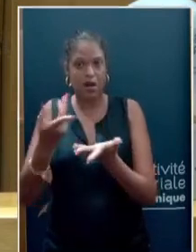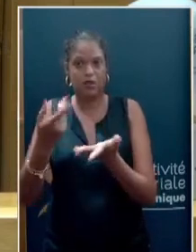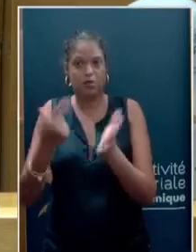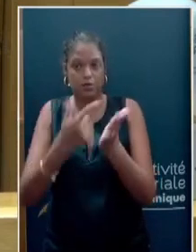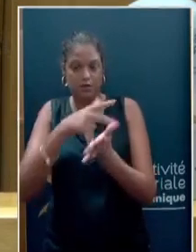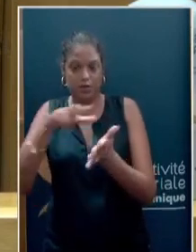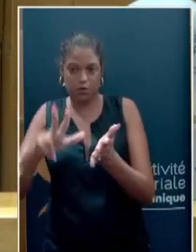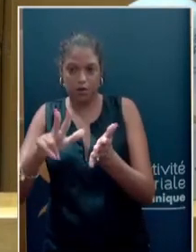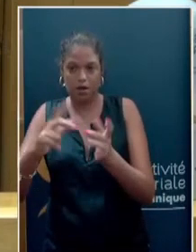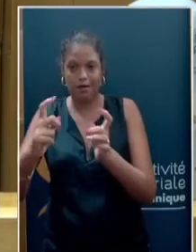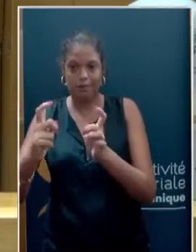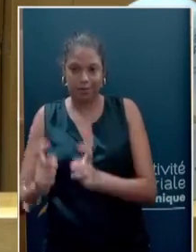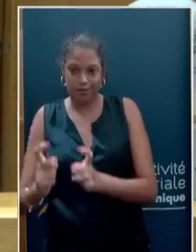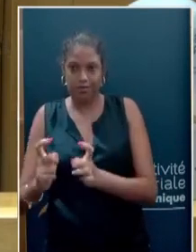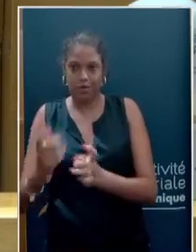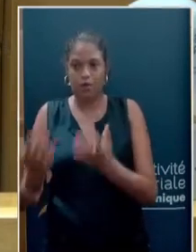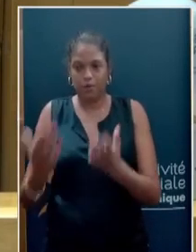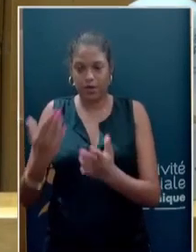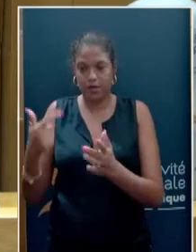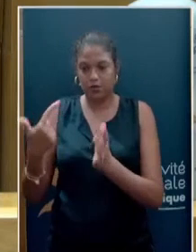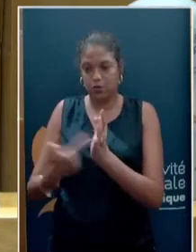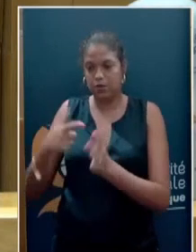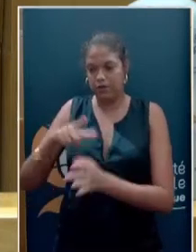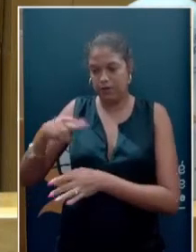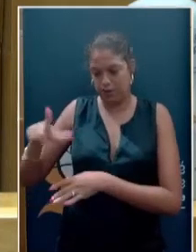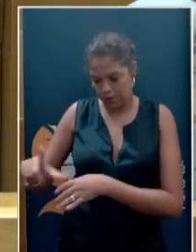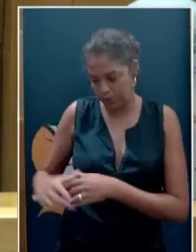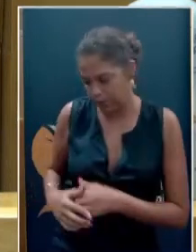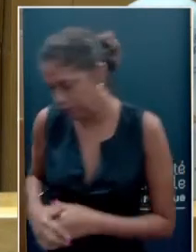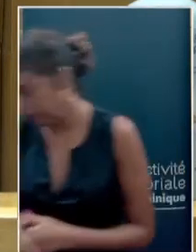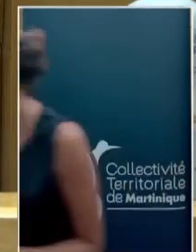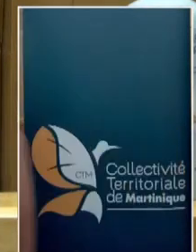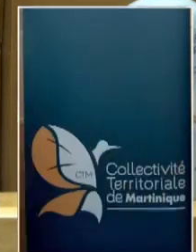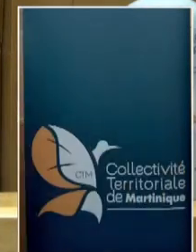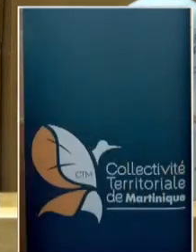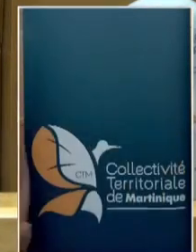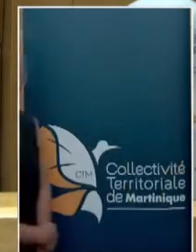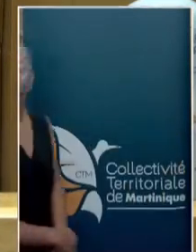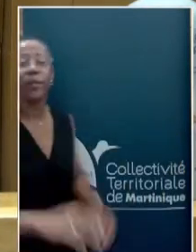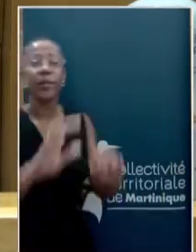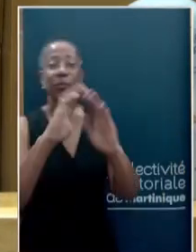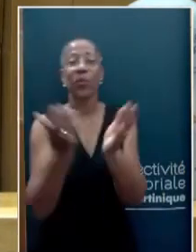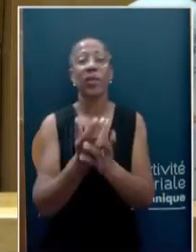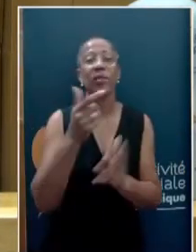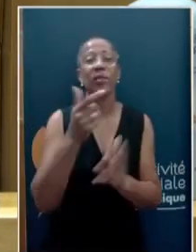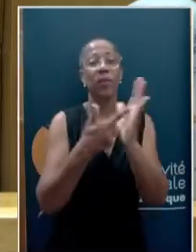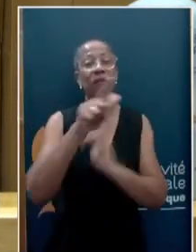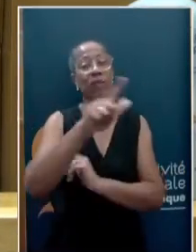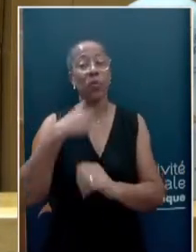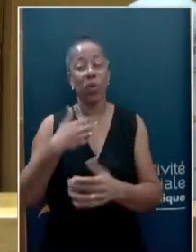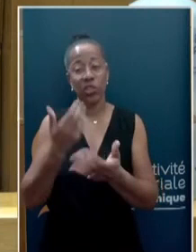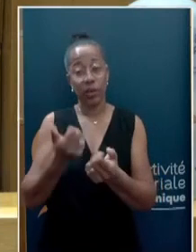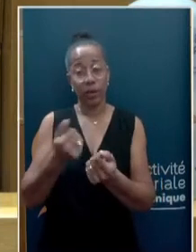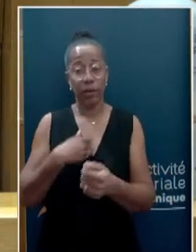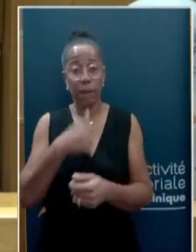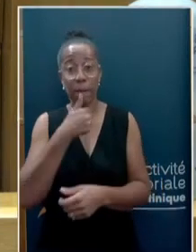inférieur au montant de 2022. Et le montant de 2022, moi j'attends avec impatience le compte administratif,